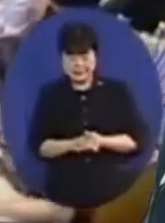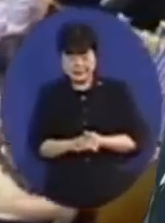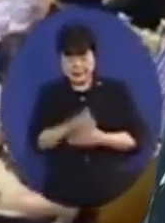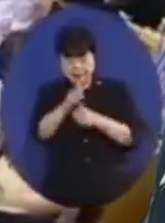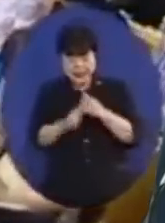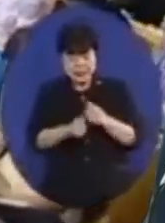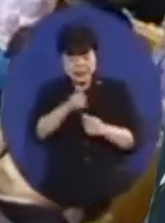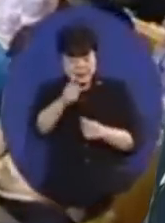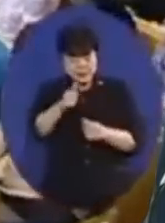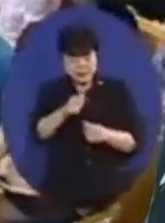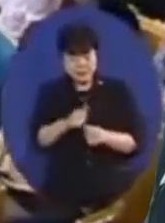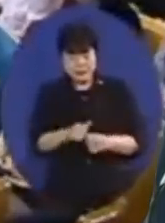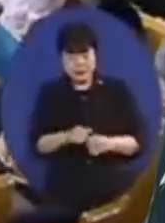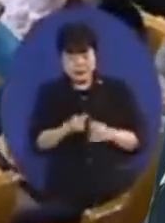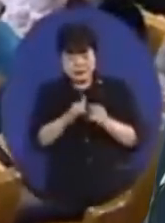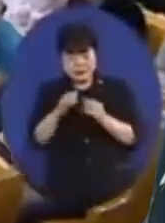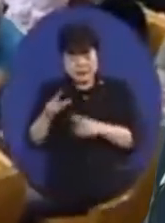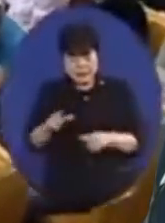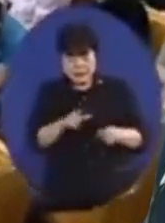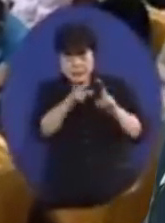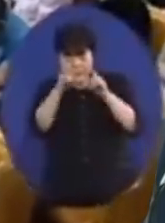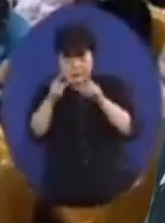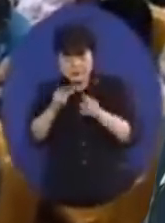하나님 우리 인생을